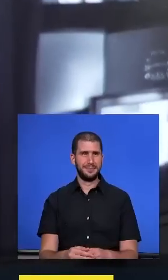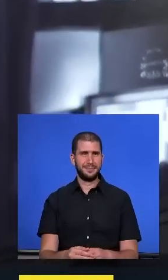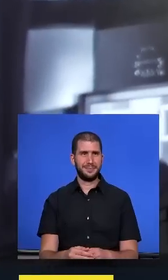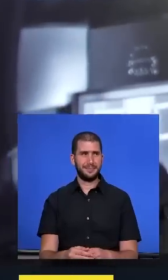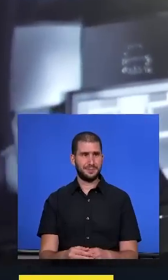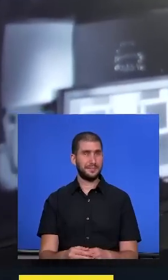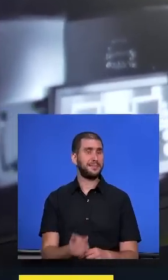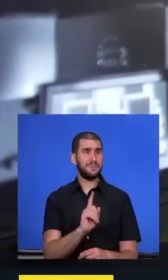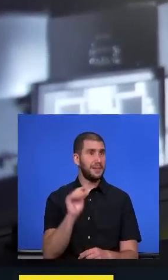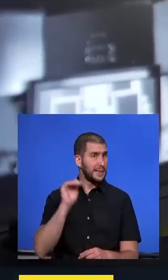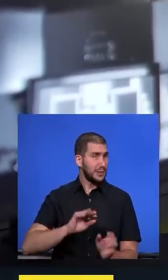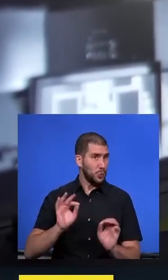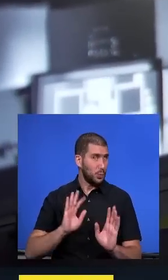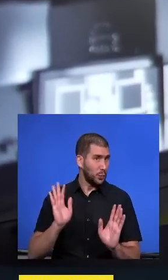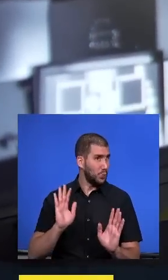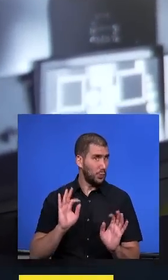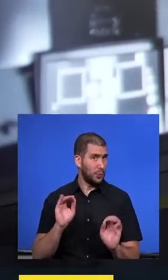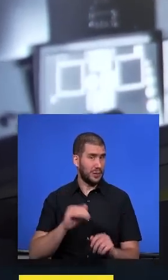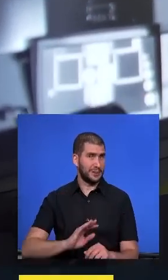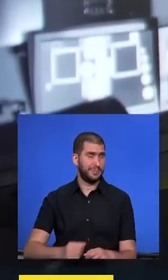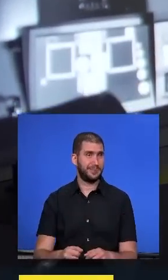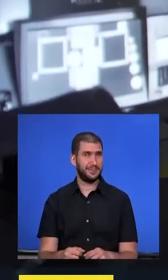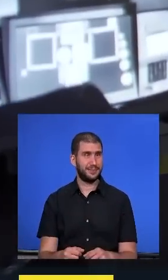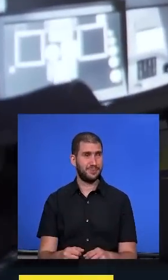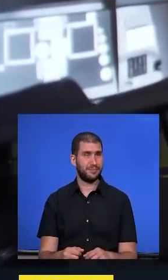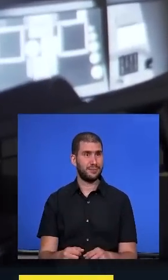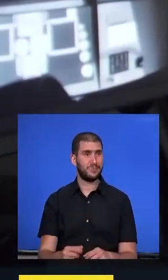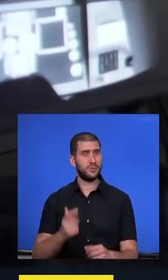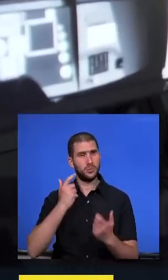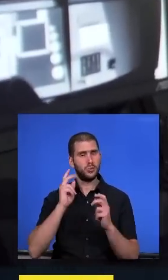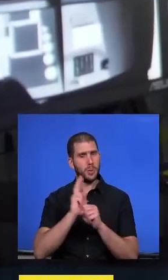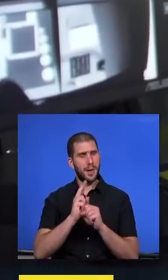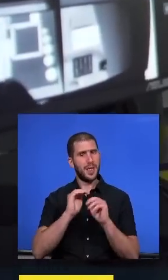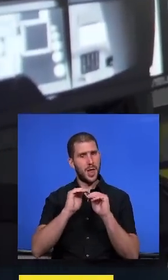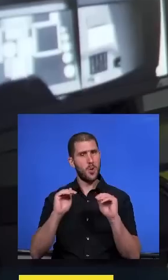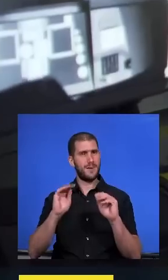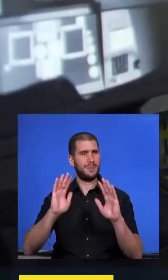לא התרסקתי. לא, לא התרסקת. שמרת על גובה לפחות.